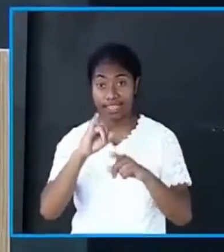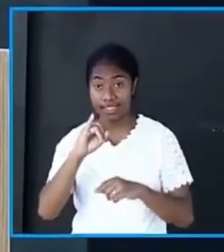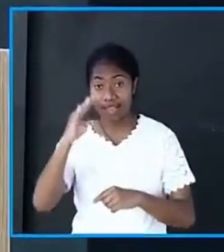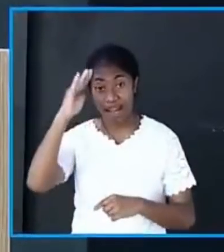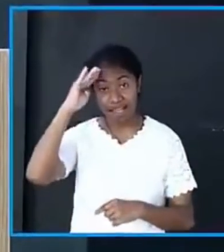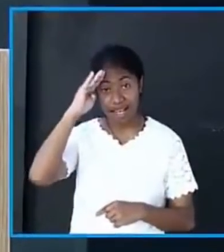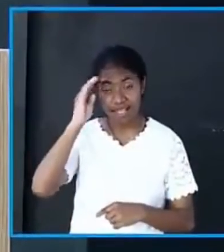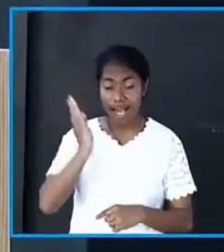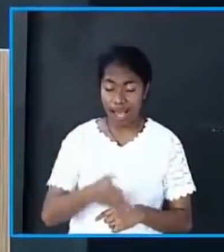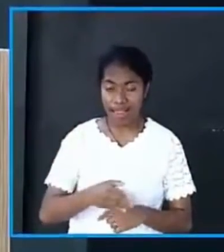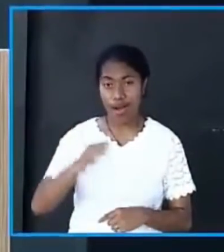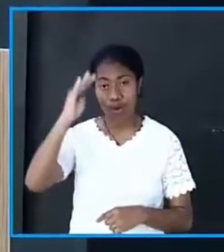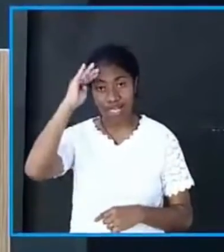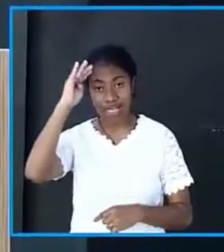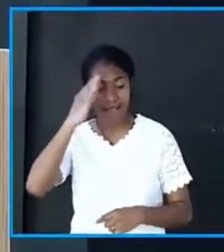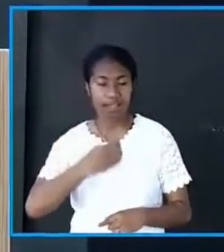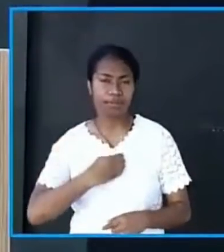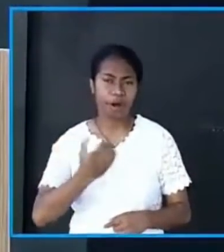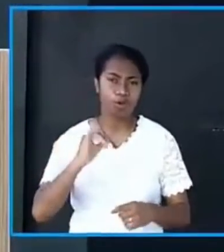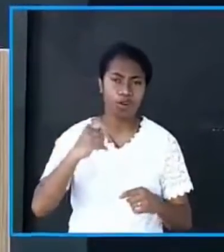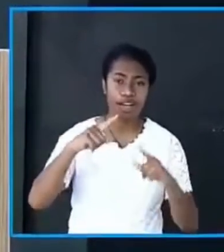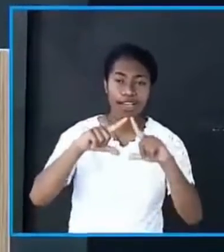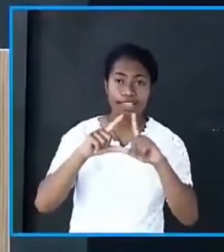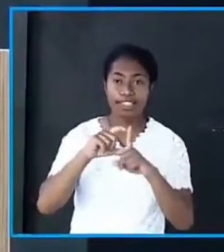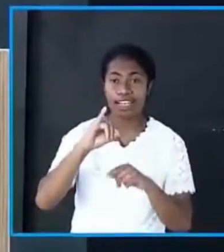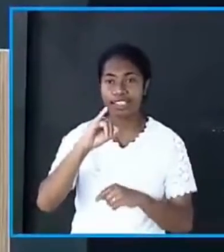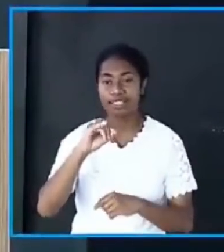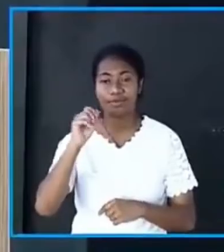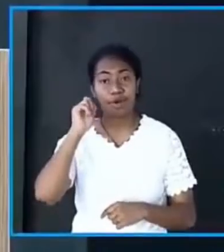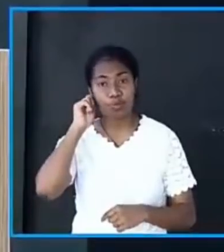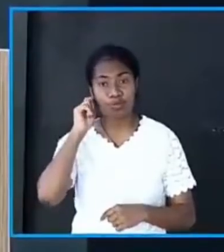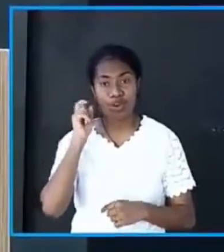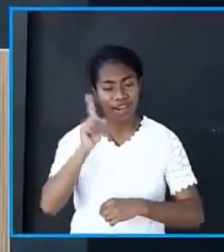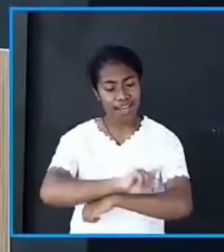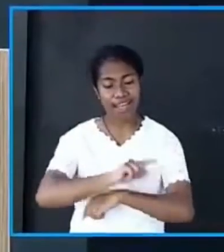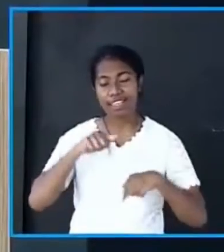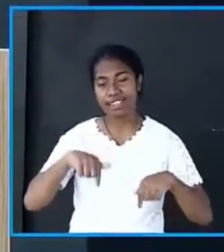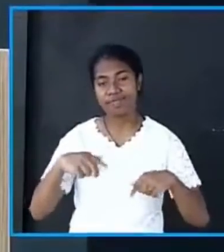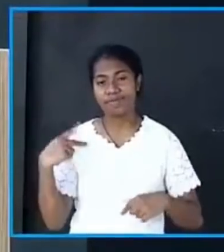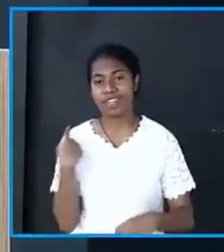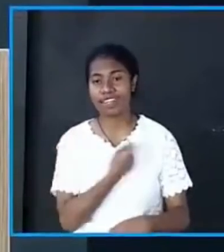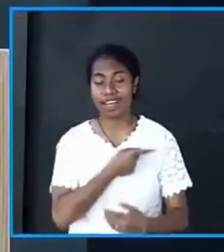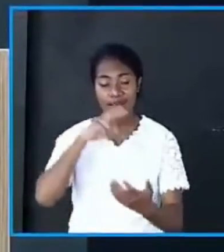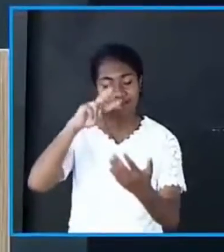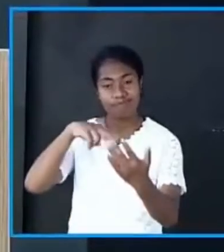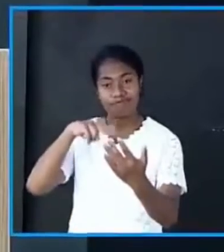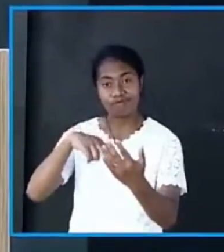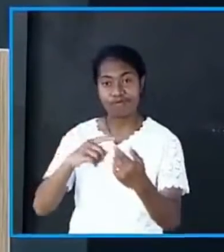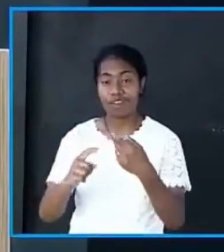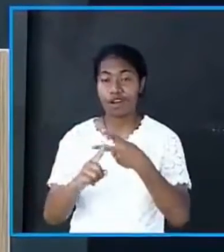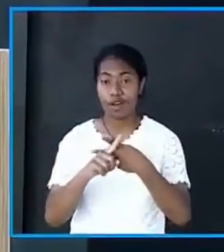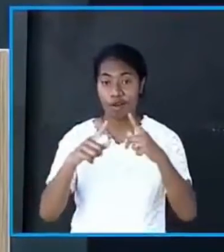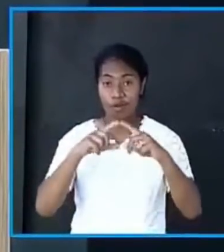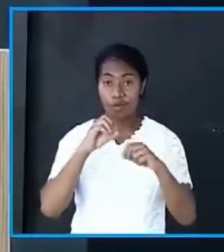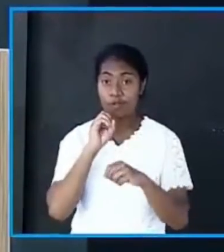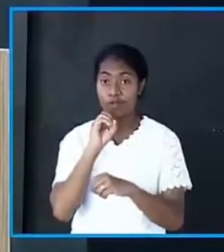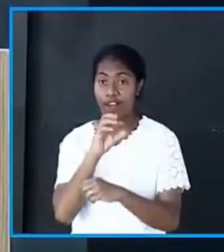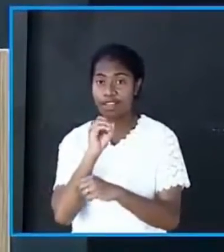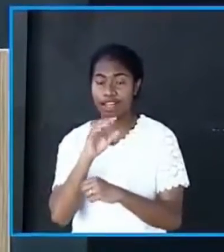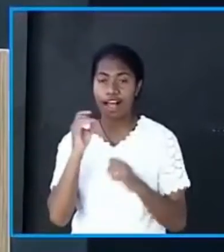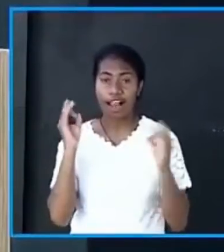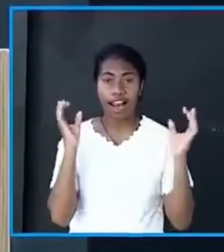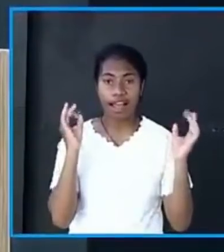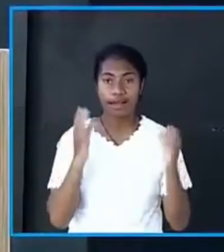sebelumnya dan hari ini kita akan melihat lagi fakta lain dari penciptaan manusia ini yang keempat